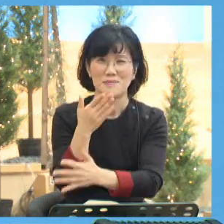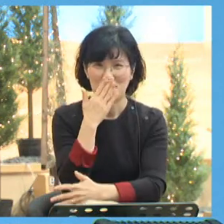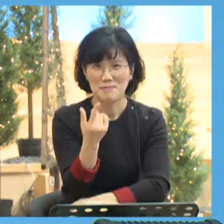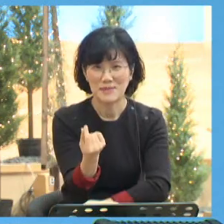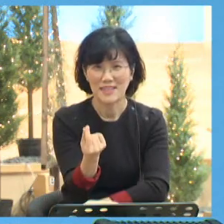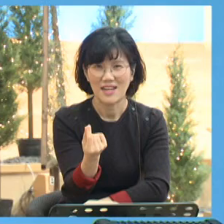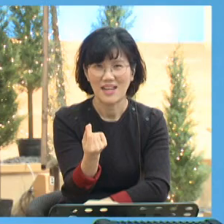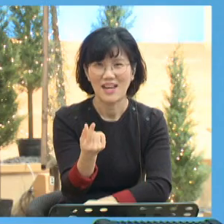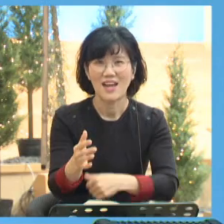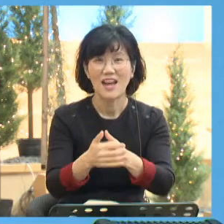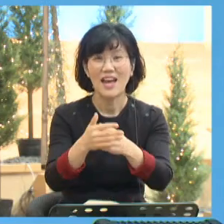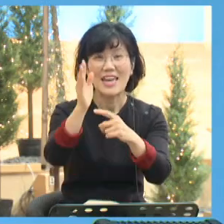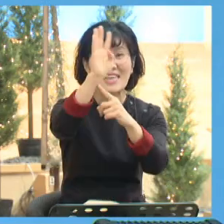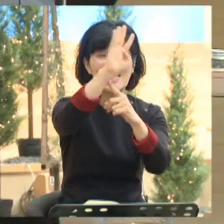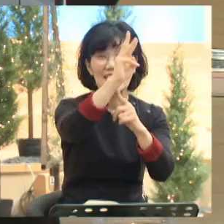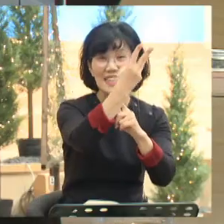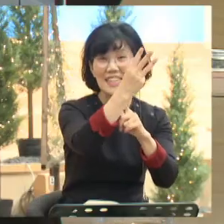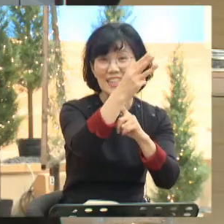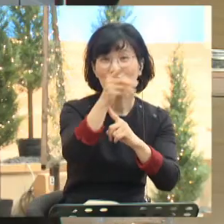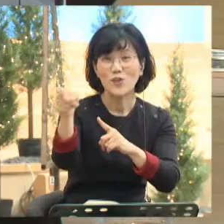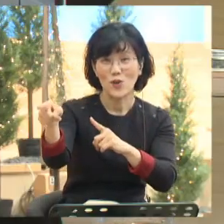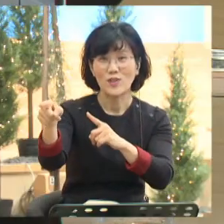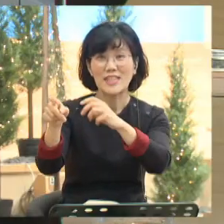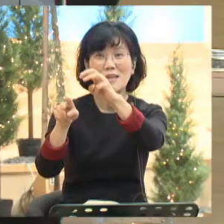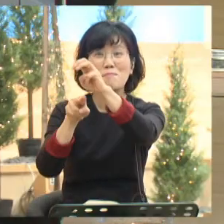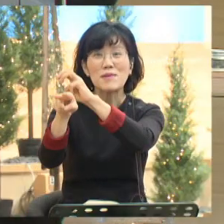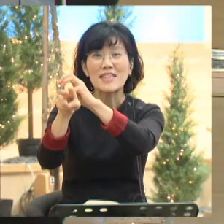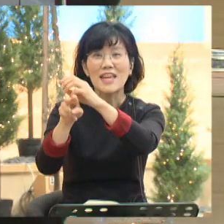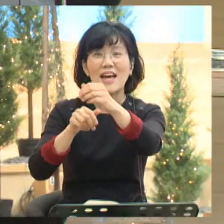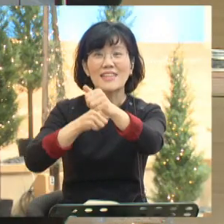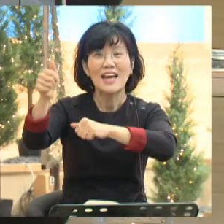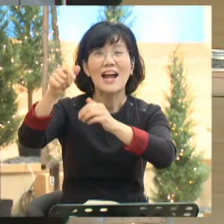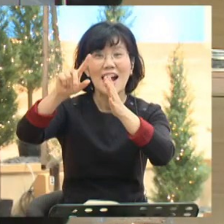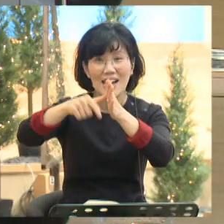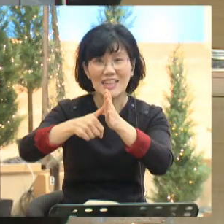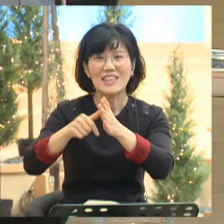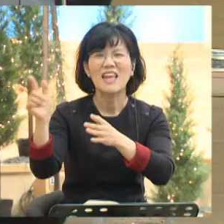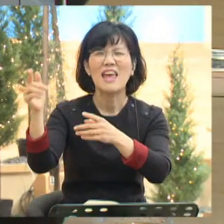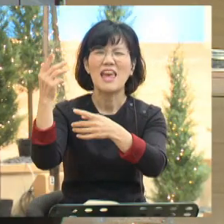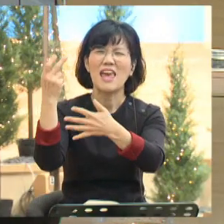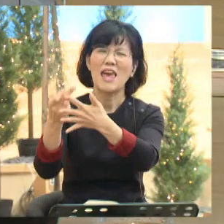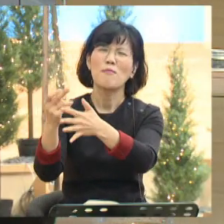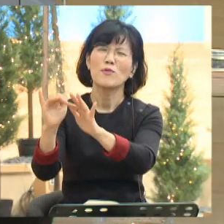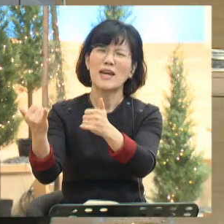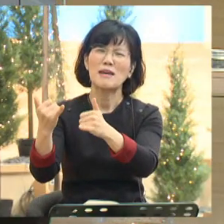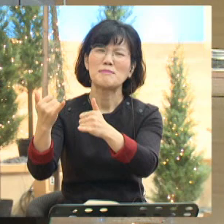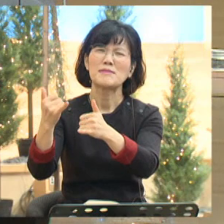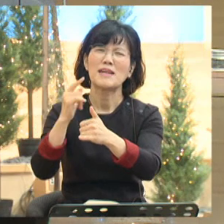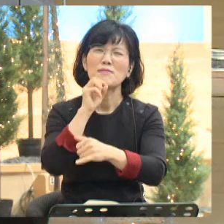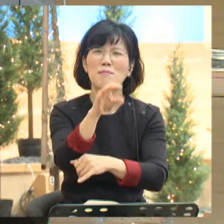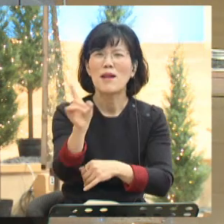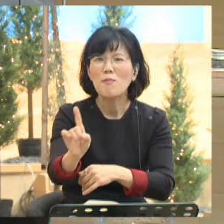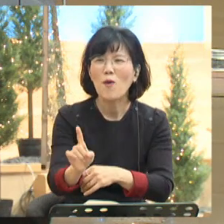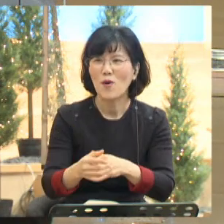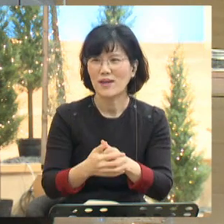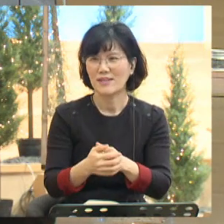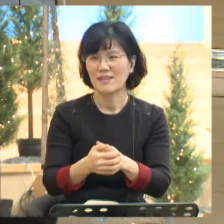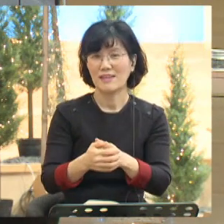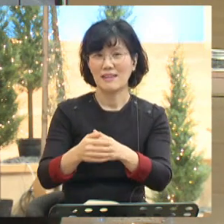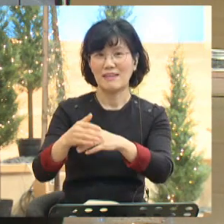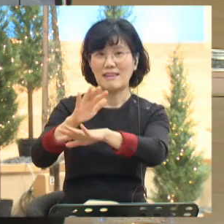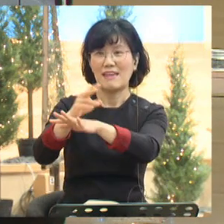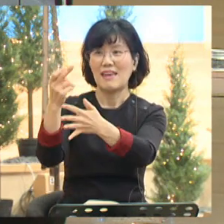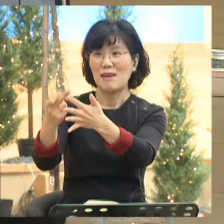저요 기도 리밋 이안을 물리쳤을 때 입니다 그때도 에브라임 사람들이 뭐라고 말 하냐면 에브라임 사람들이